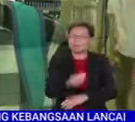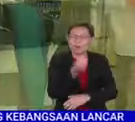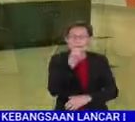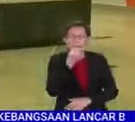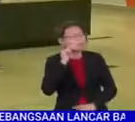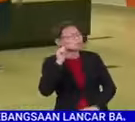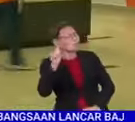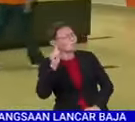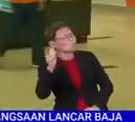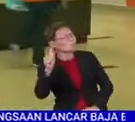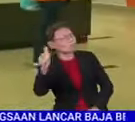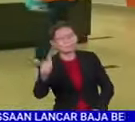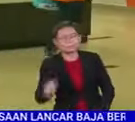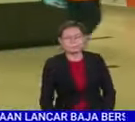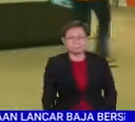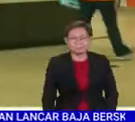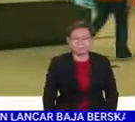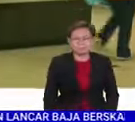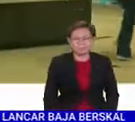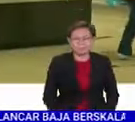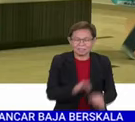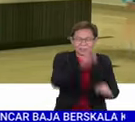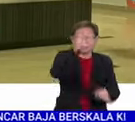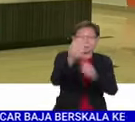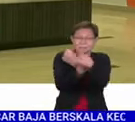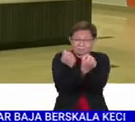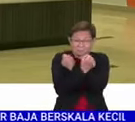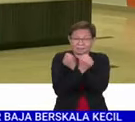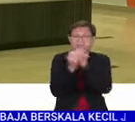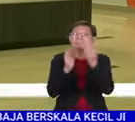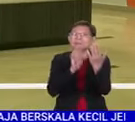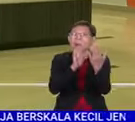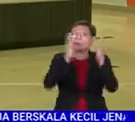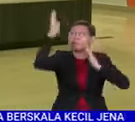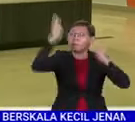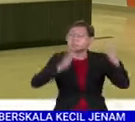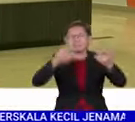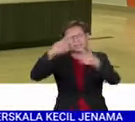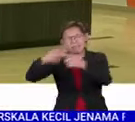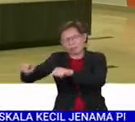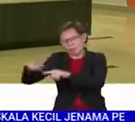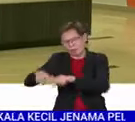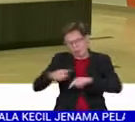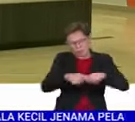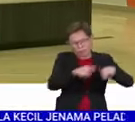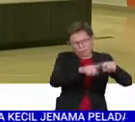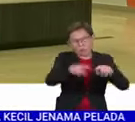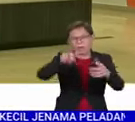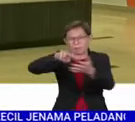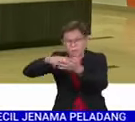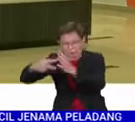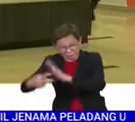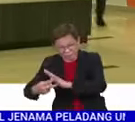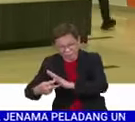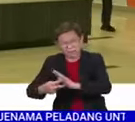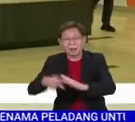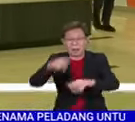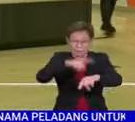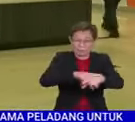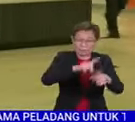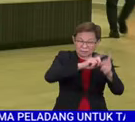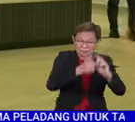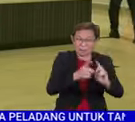sedap-sedap. Definisi semangat cinta terhadap negara mungkin berbeza dalam era digital ini. Namun